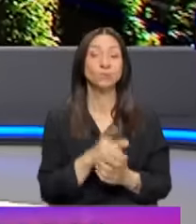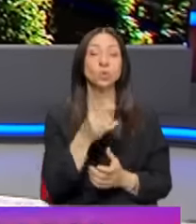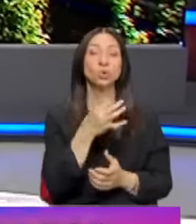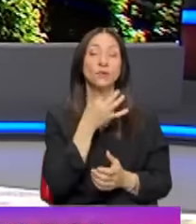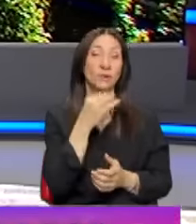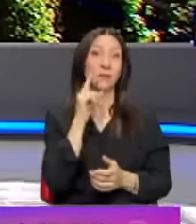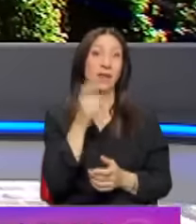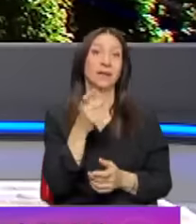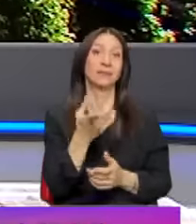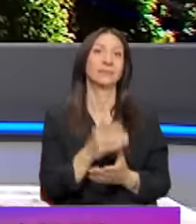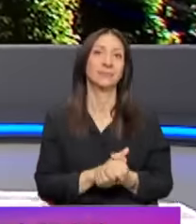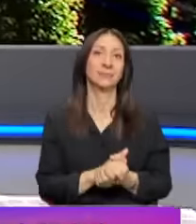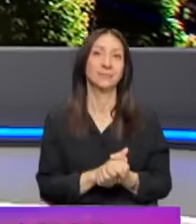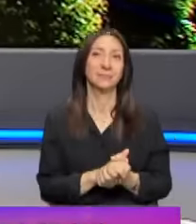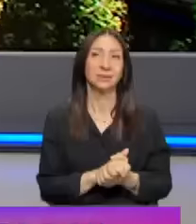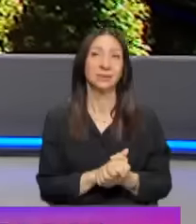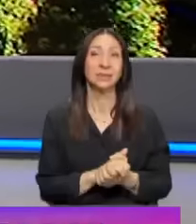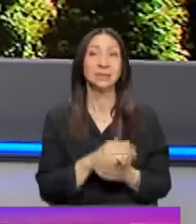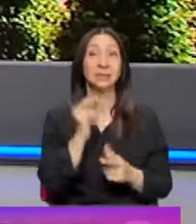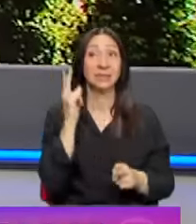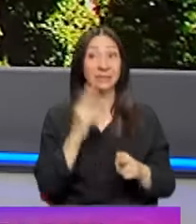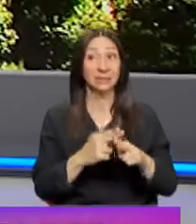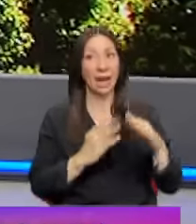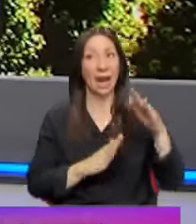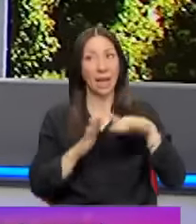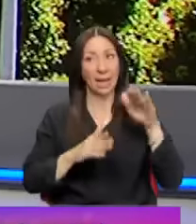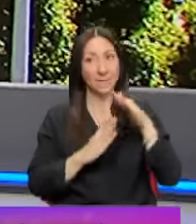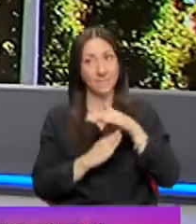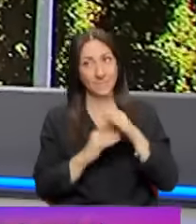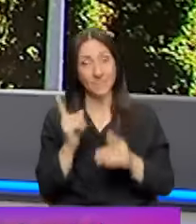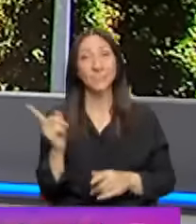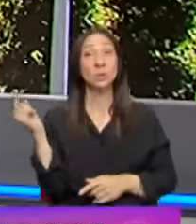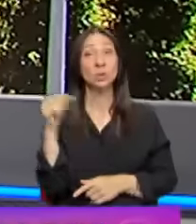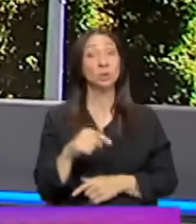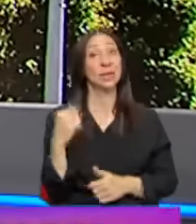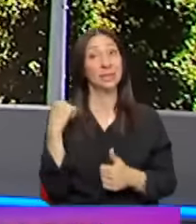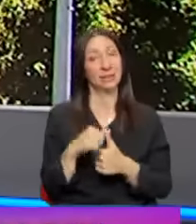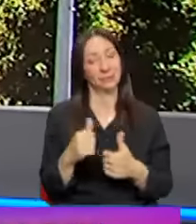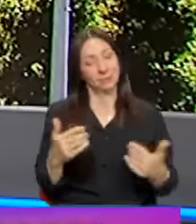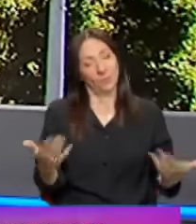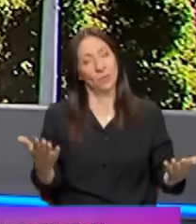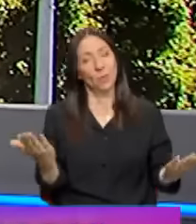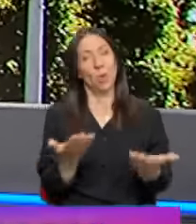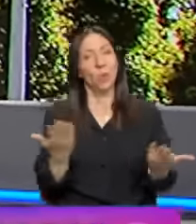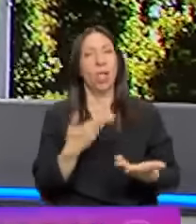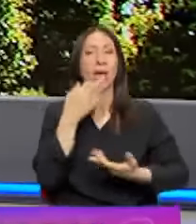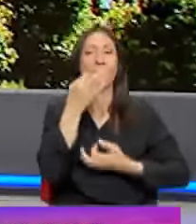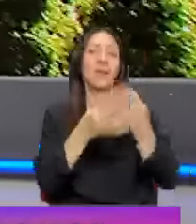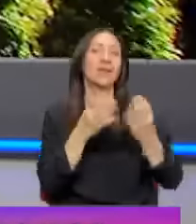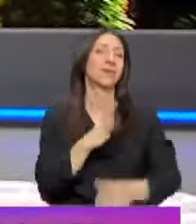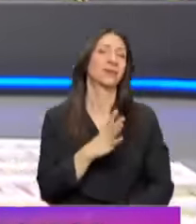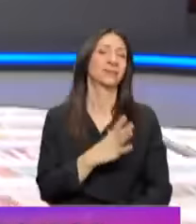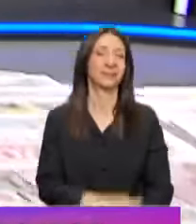lütfen farkında olalım diyelim. Şimdi hızlıca reklama gidelim. Dönüşte yine tabii ki bol bol haber anlatacağız.